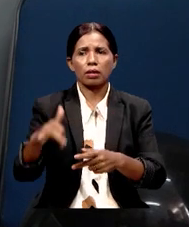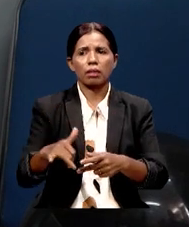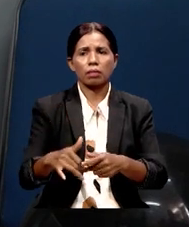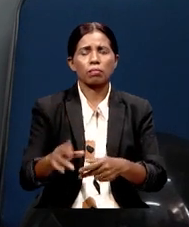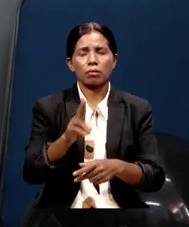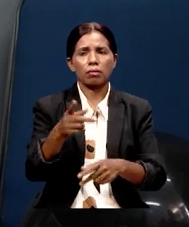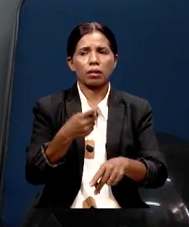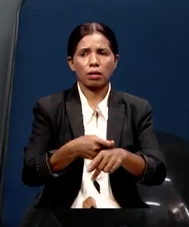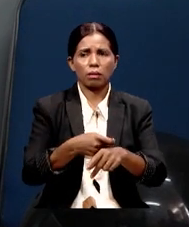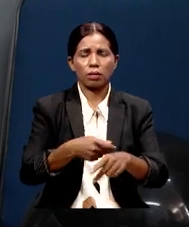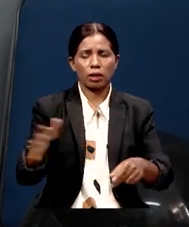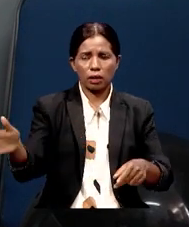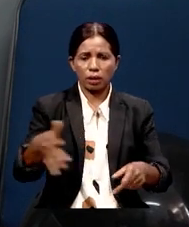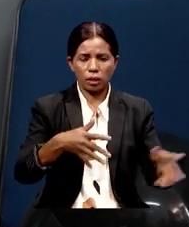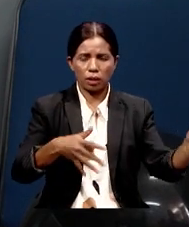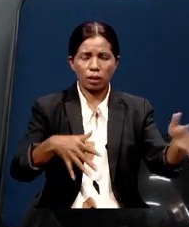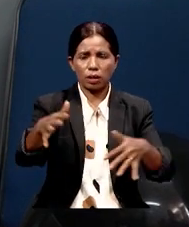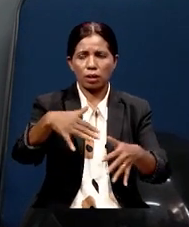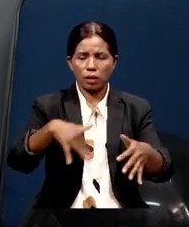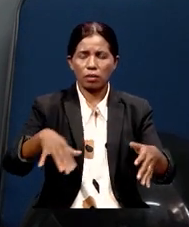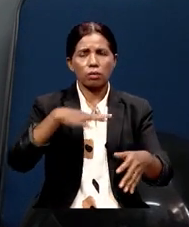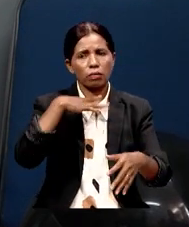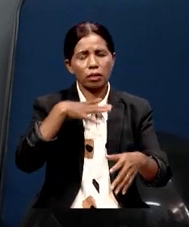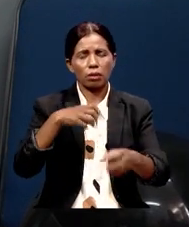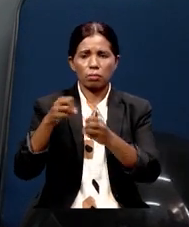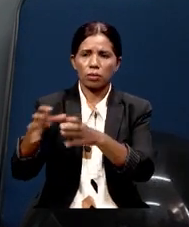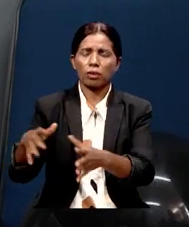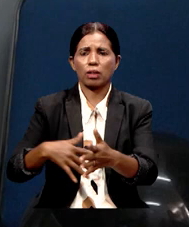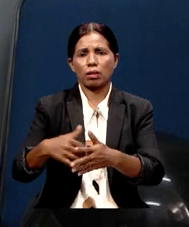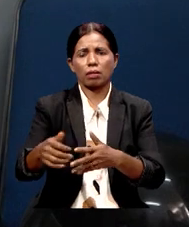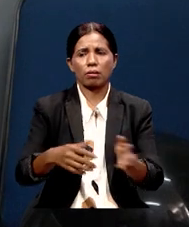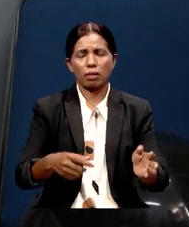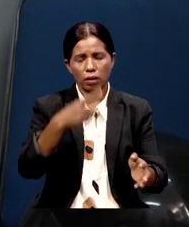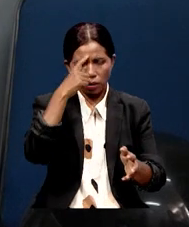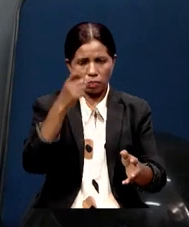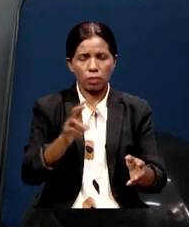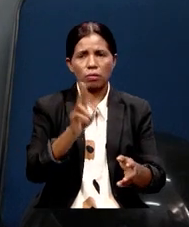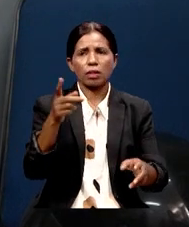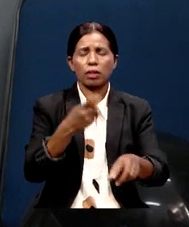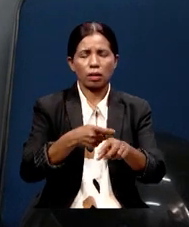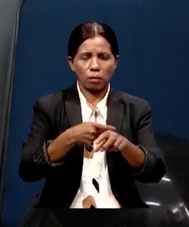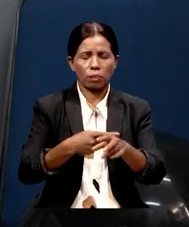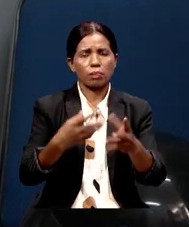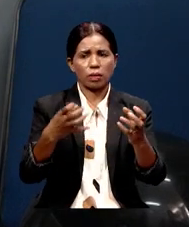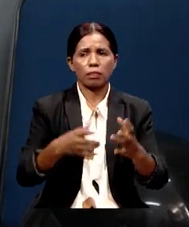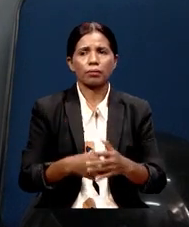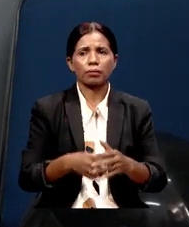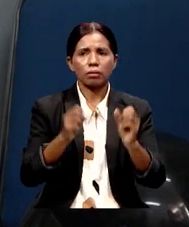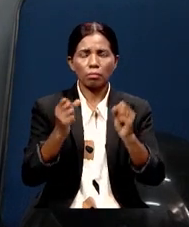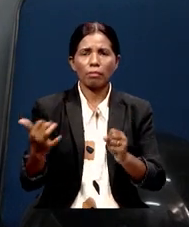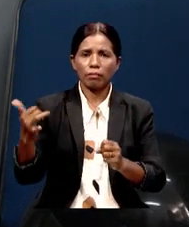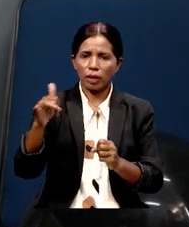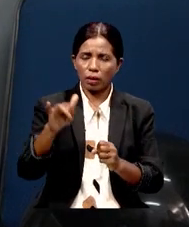tempu. Hudi dasa fila fali. Lisu serane be mak nam kari. Tambahnya mak leba tempu tuang. Hudi sira